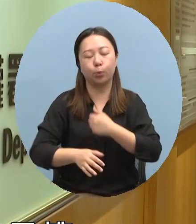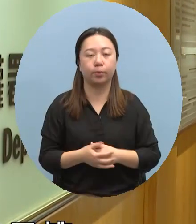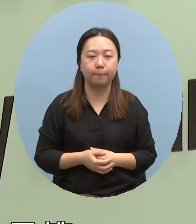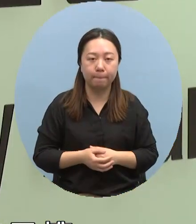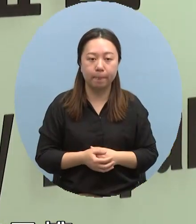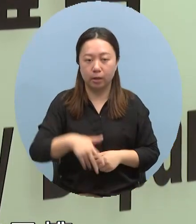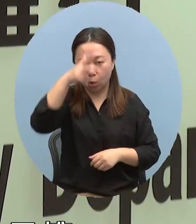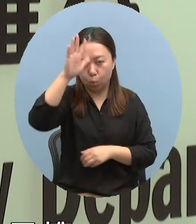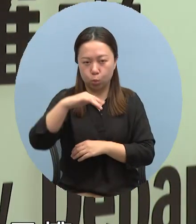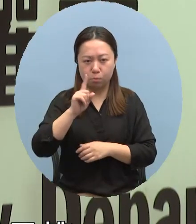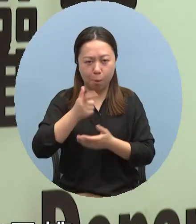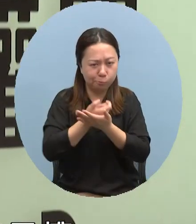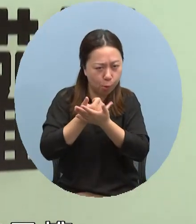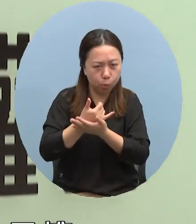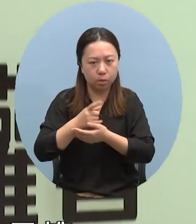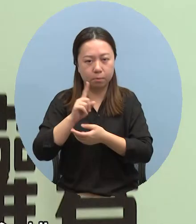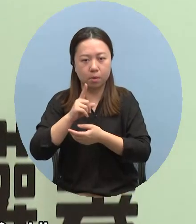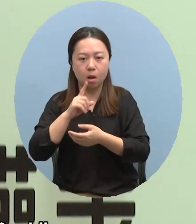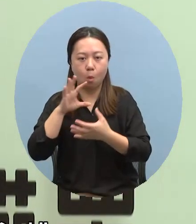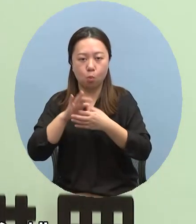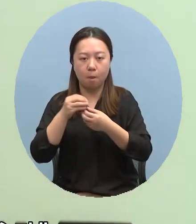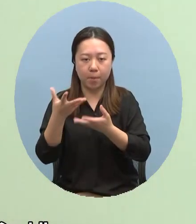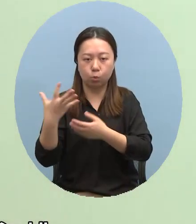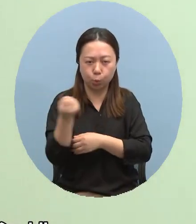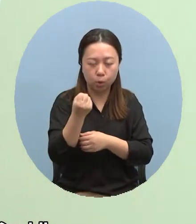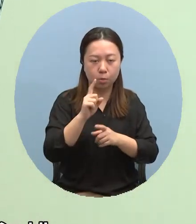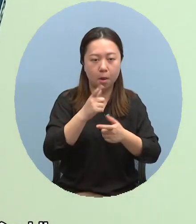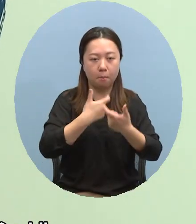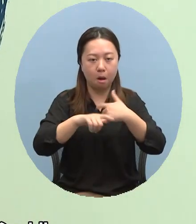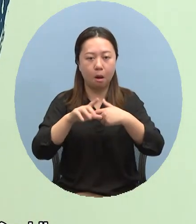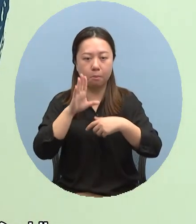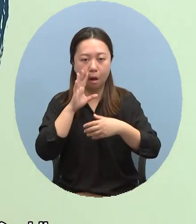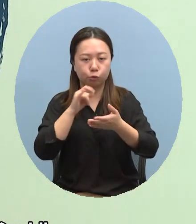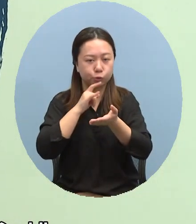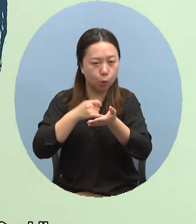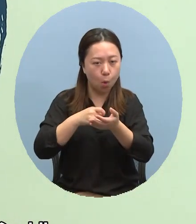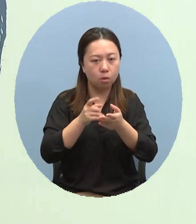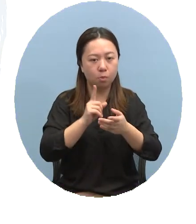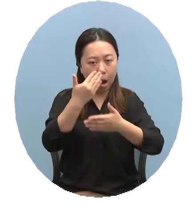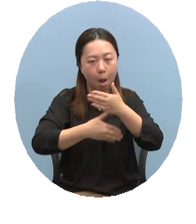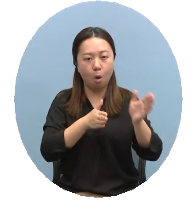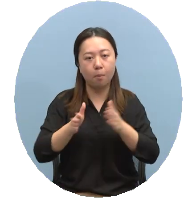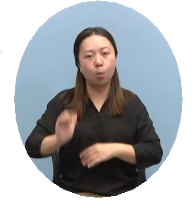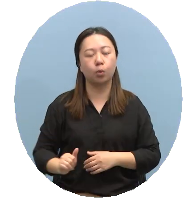府會檢討購入知識產權使用權同埋關聯交易等嘅稅務扣除安排。